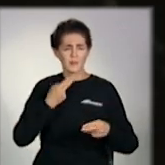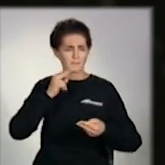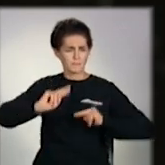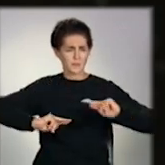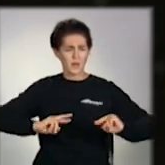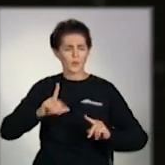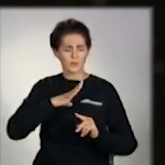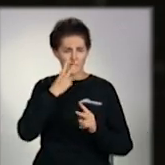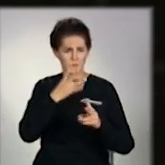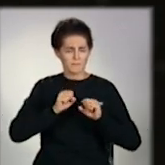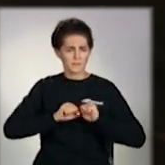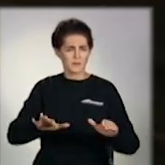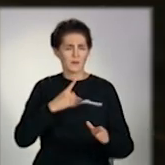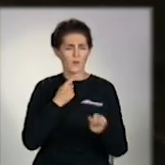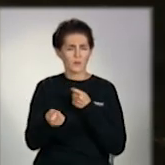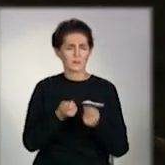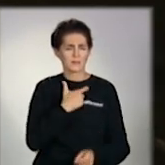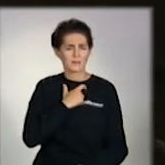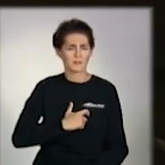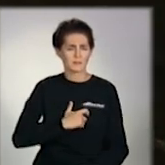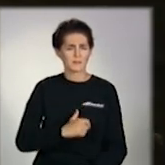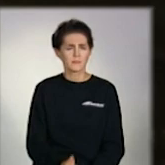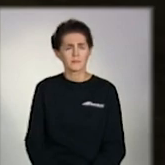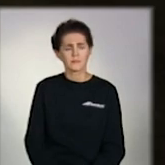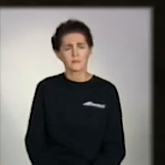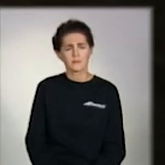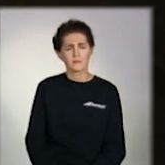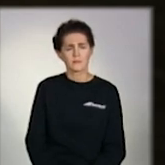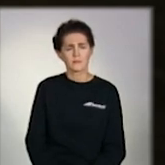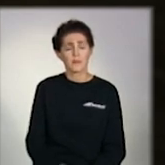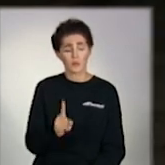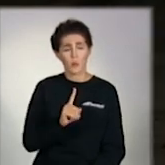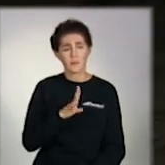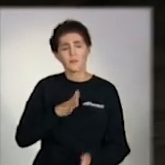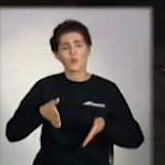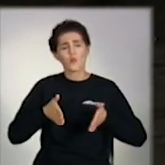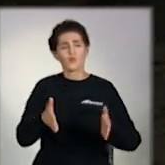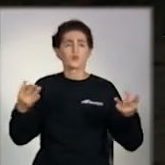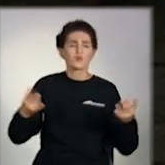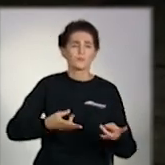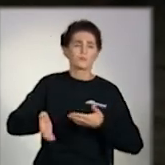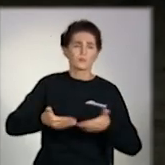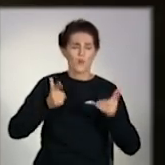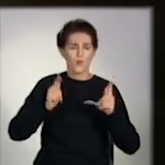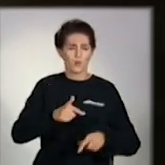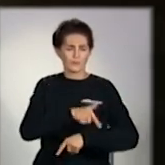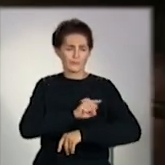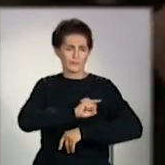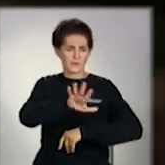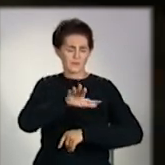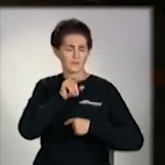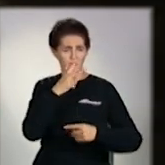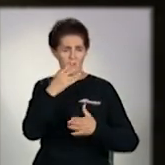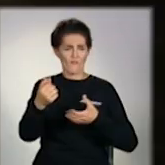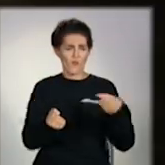задля власної безпеки. Для того, щоб видно було на проїжджій частині мене, якщо я буду переходити. При наличии світоотражаючих елементів